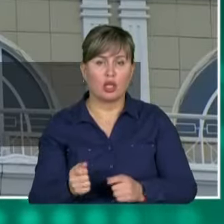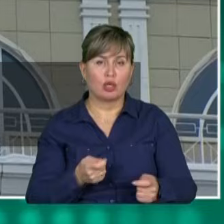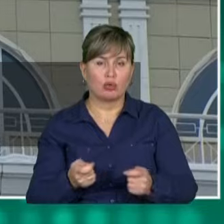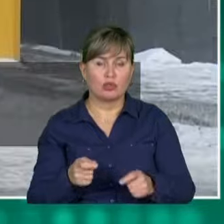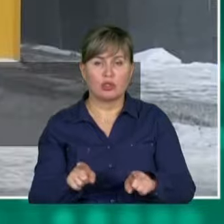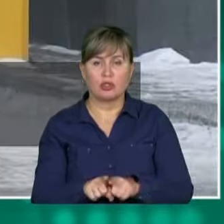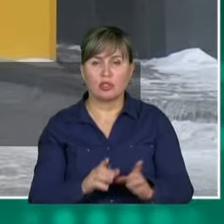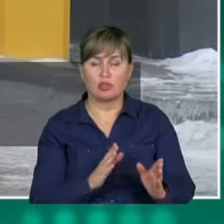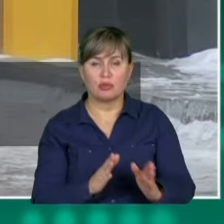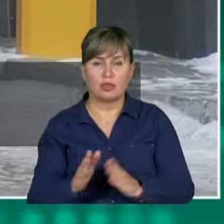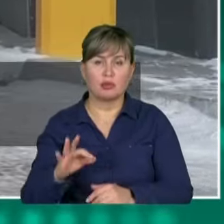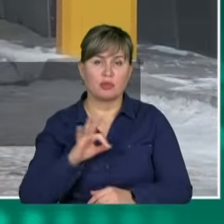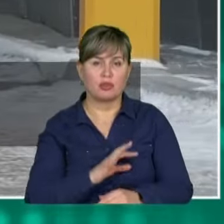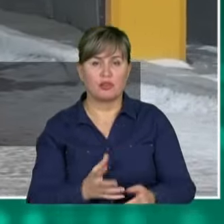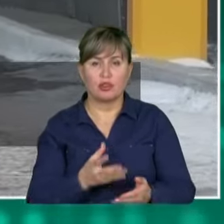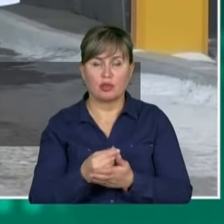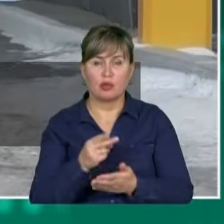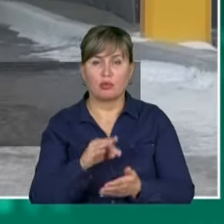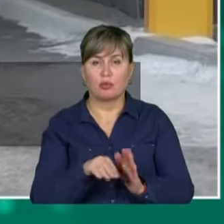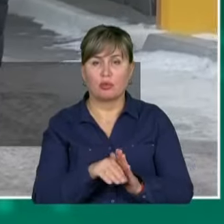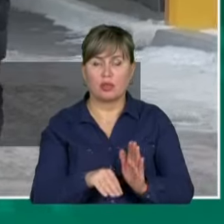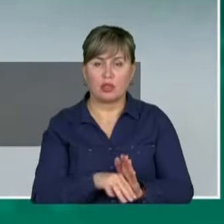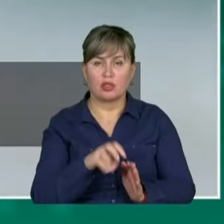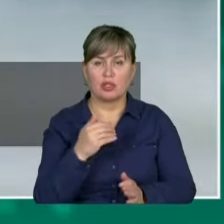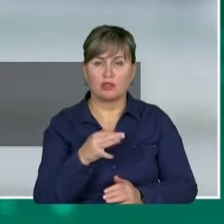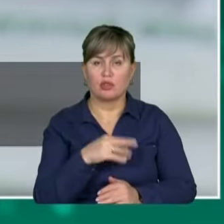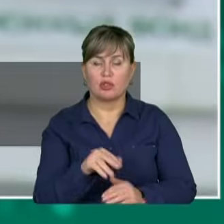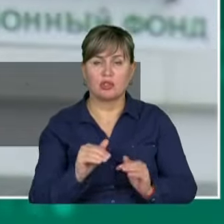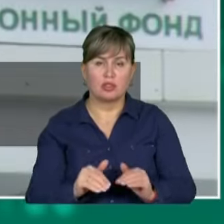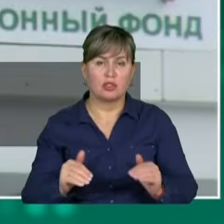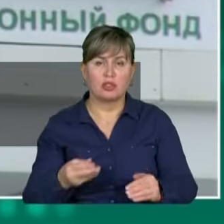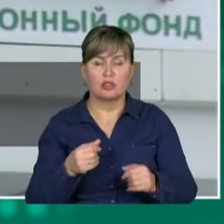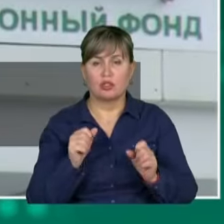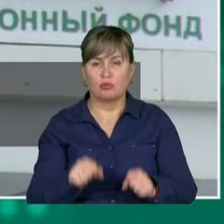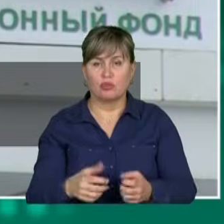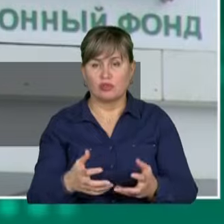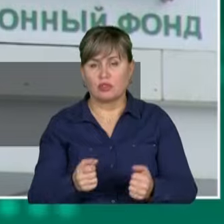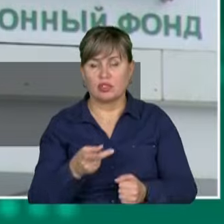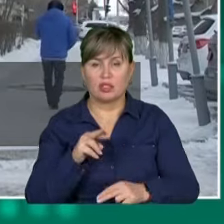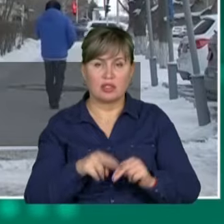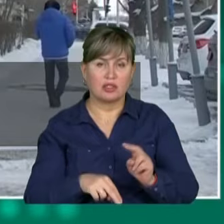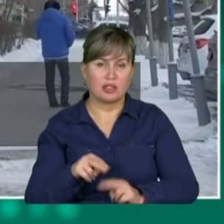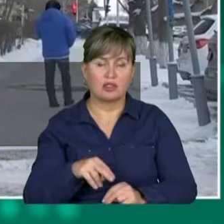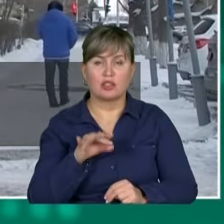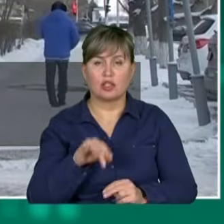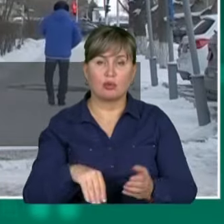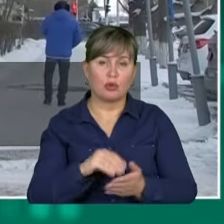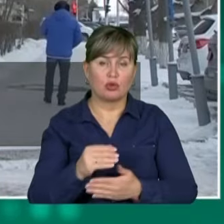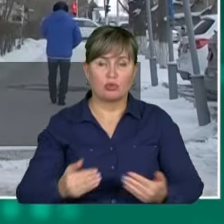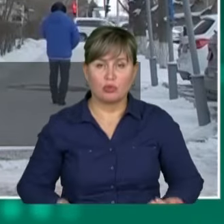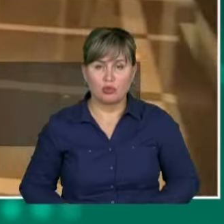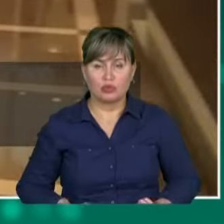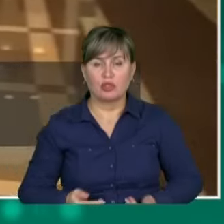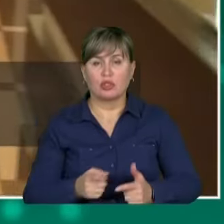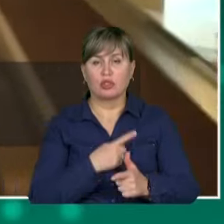также порядок применения выплат по программе «Нацфонд детям». Деньги можно будет взять для строительства и покупки жилья или